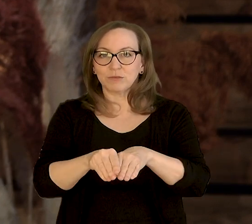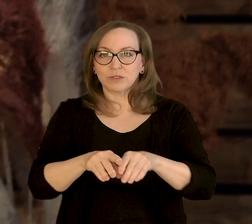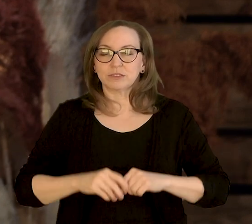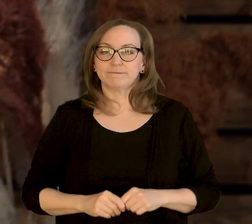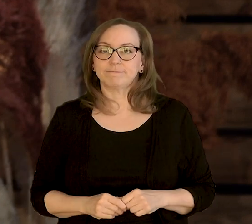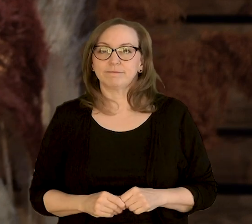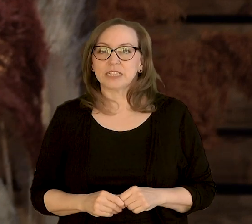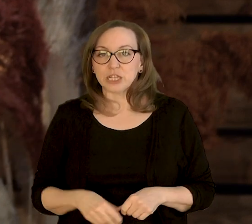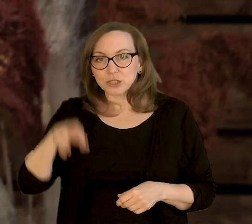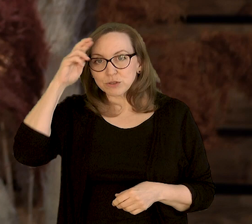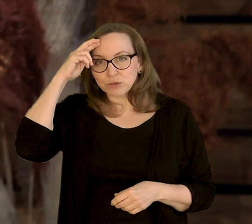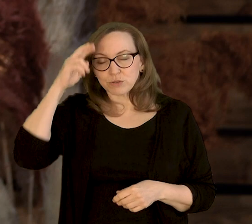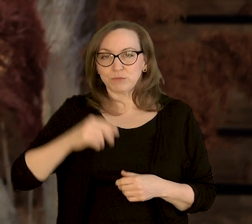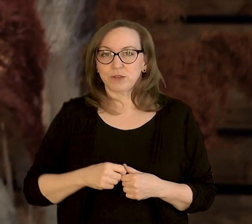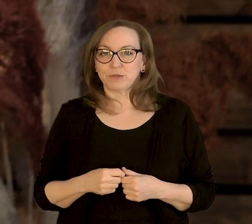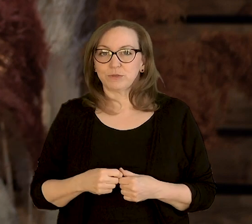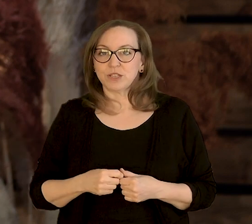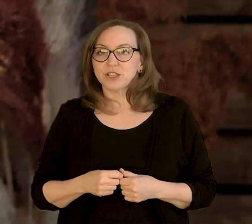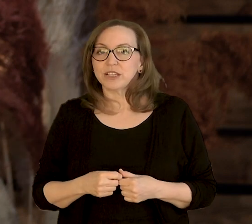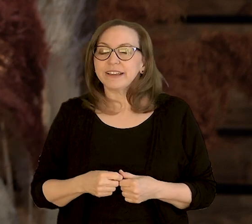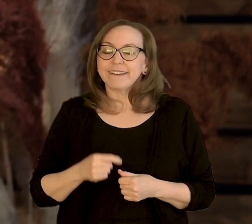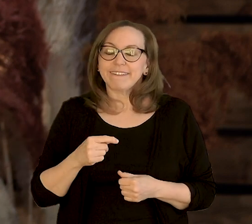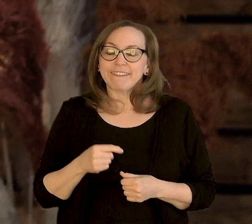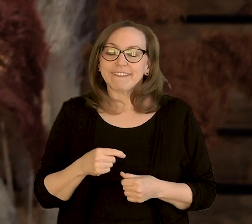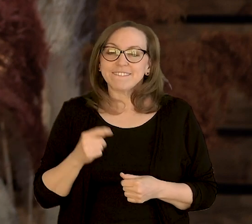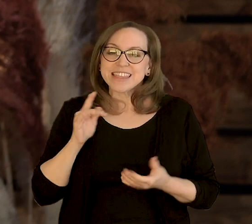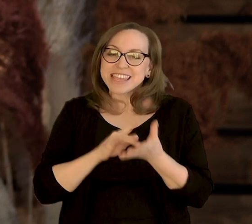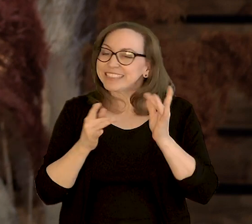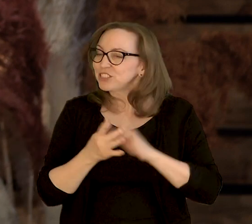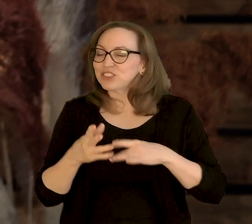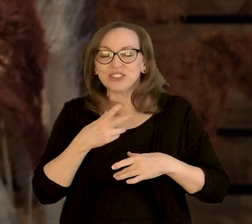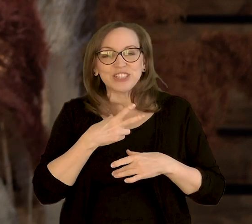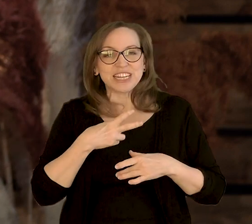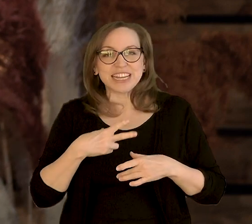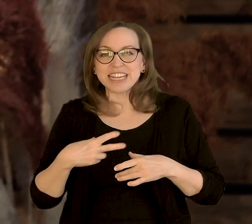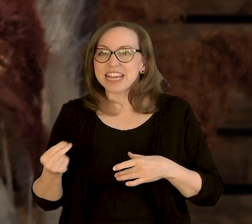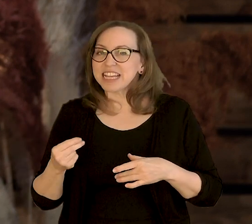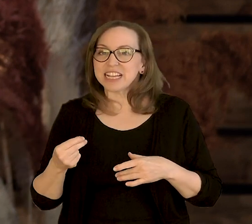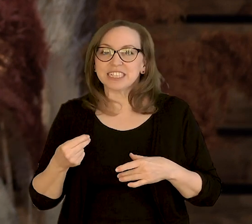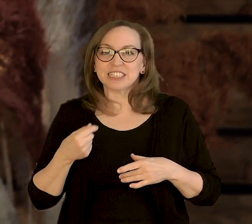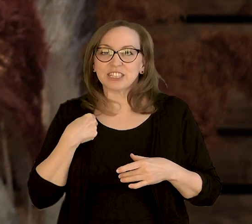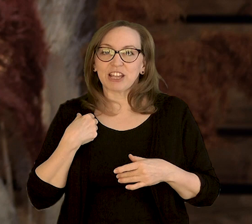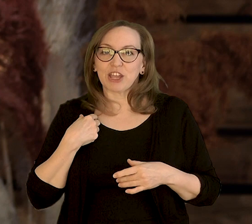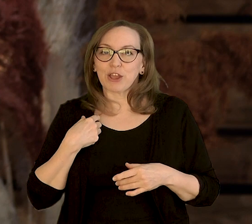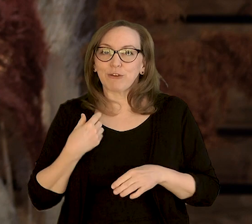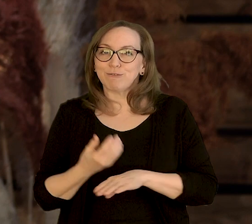Zrozumiał, że Jezus nie jest uzurpatorem, ale jest